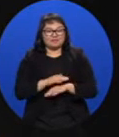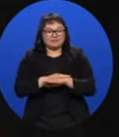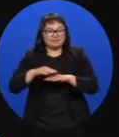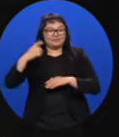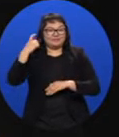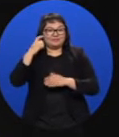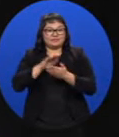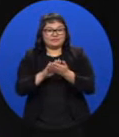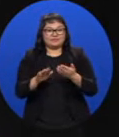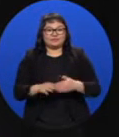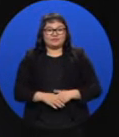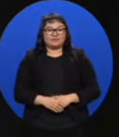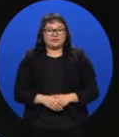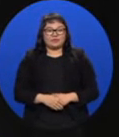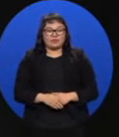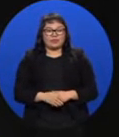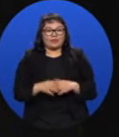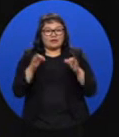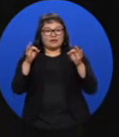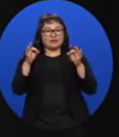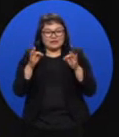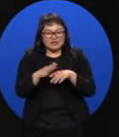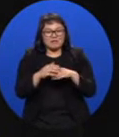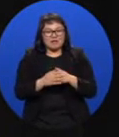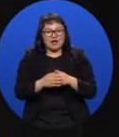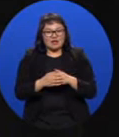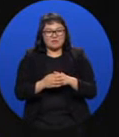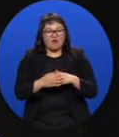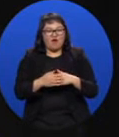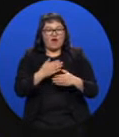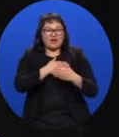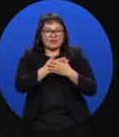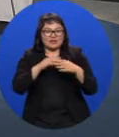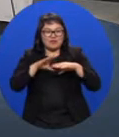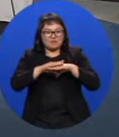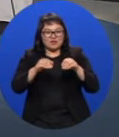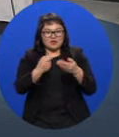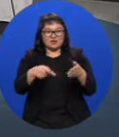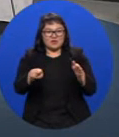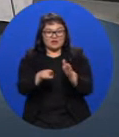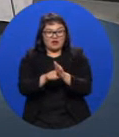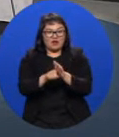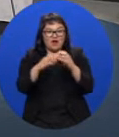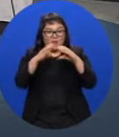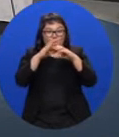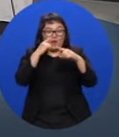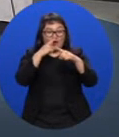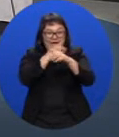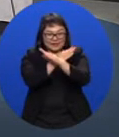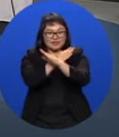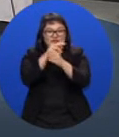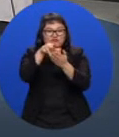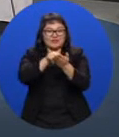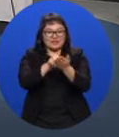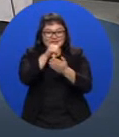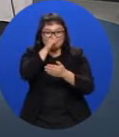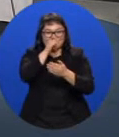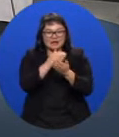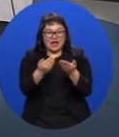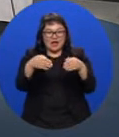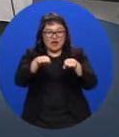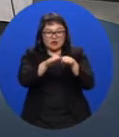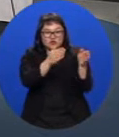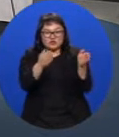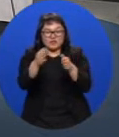들었습니다. 잠깐 열기를 식히고 긴장을 풀기 위해서 OX 퀴즈를 마련했습니다. 탁자에 OX판이 준비되어